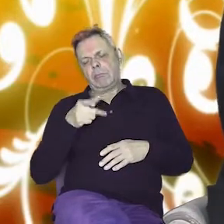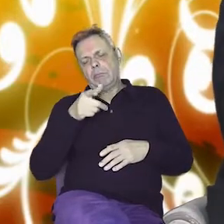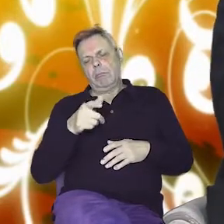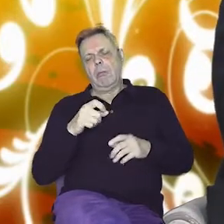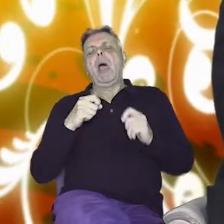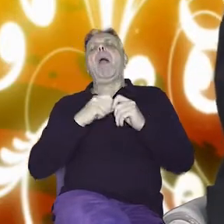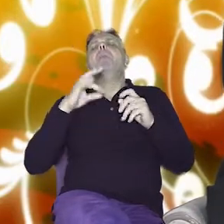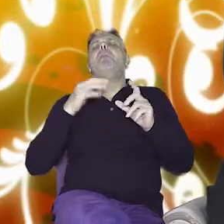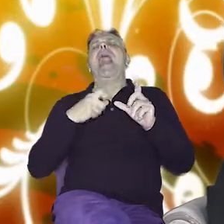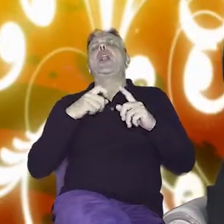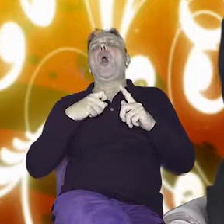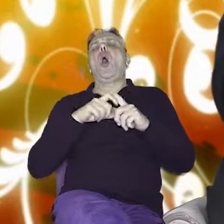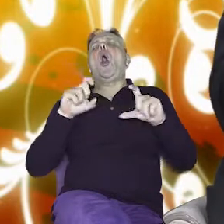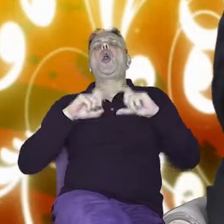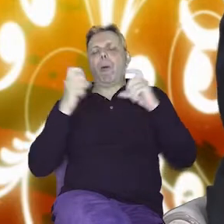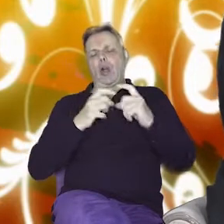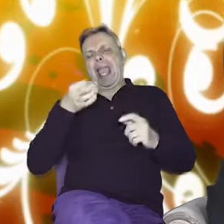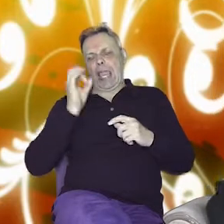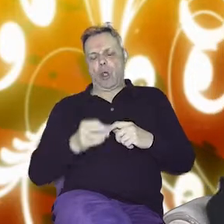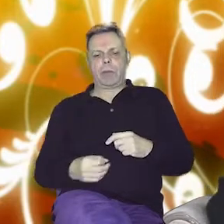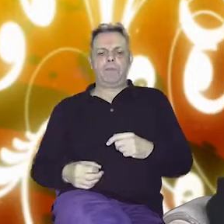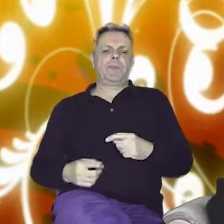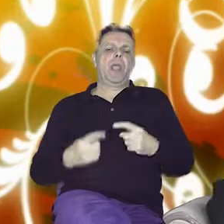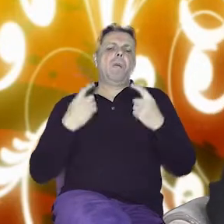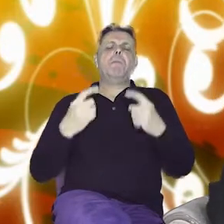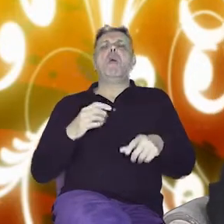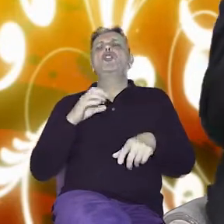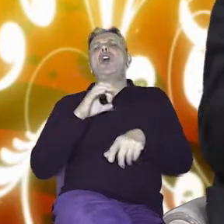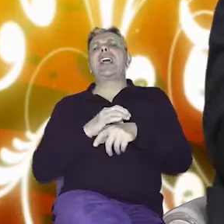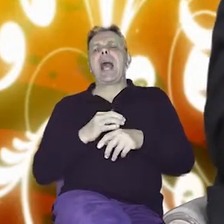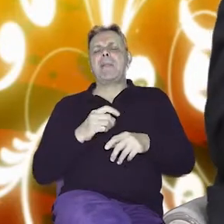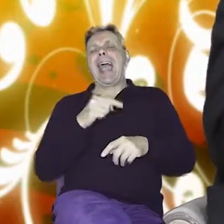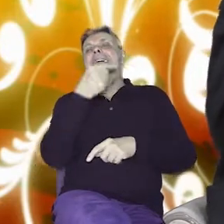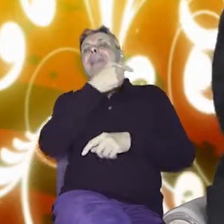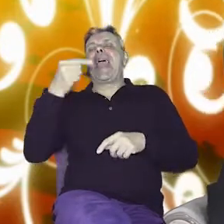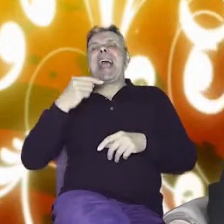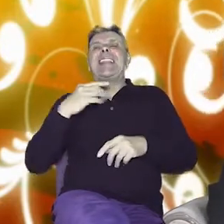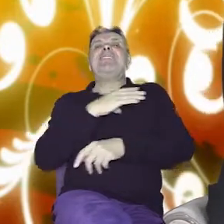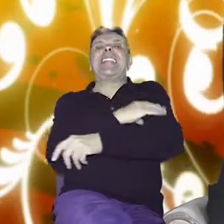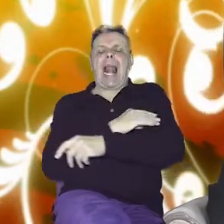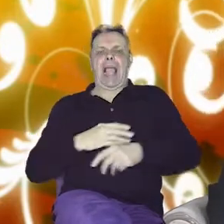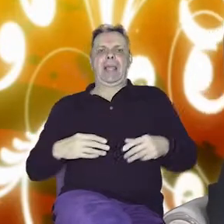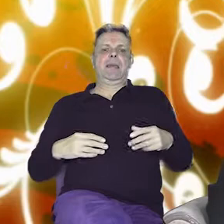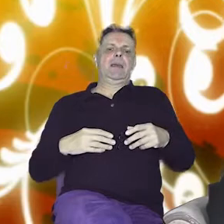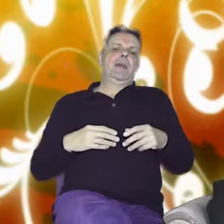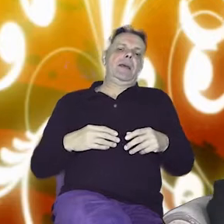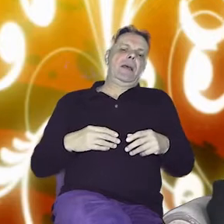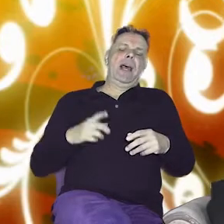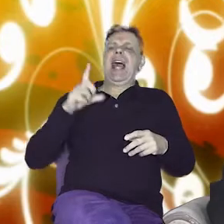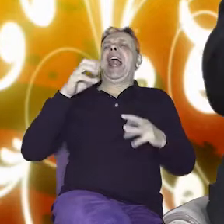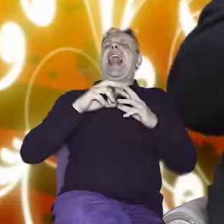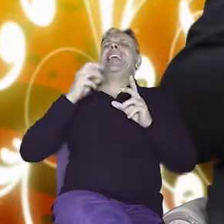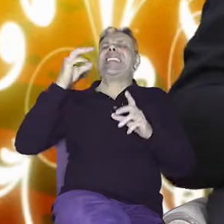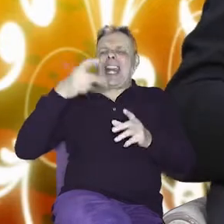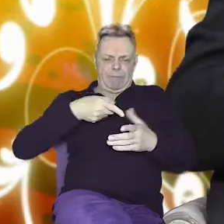nikakvog zapravo učinka, kod dijabetisa da, ima svoj razlog, nećemo sad ovoga to. Ovoga, postoje to, postoje